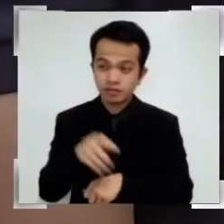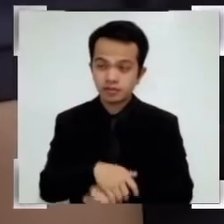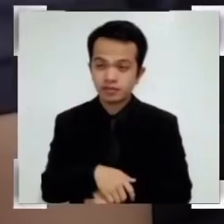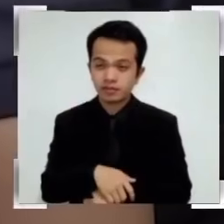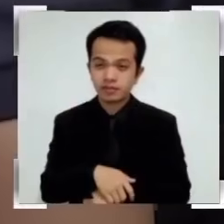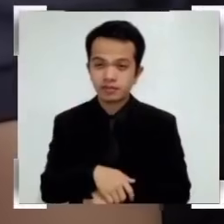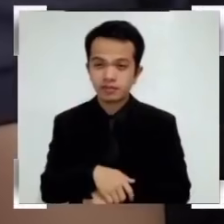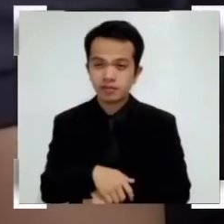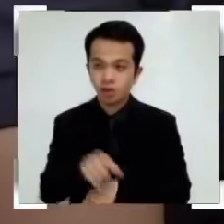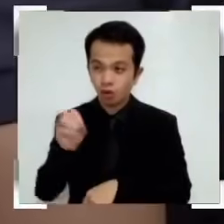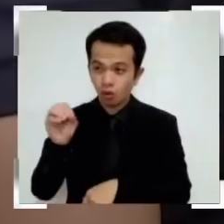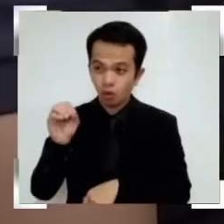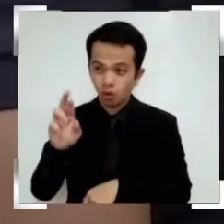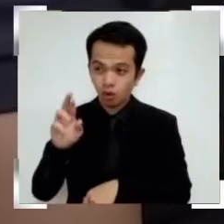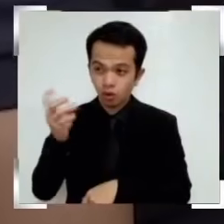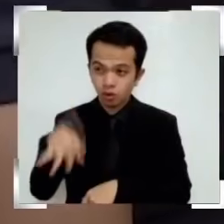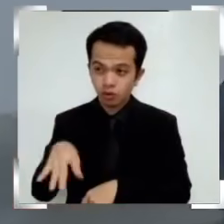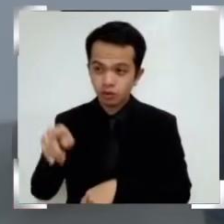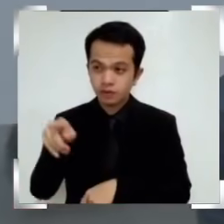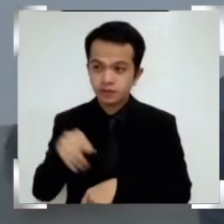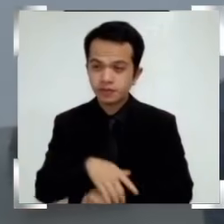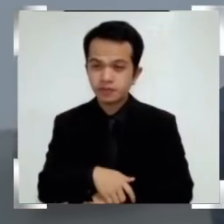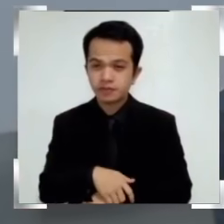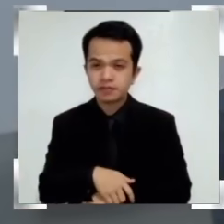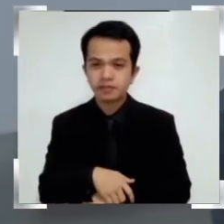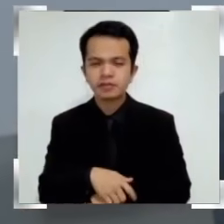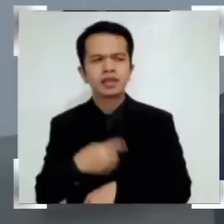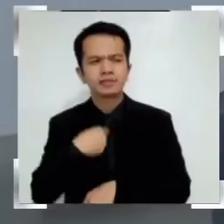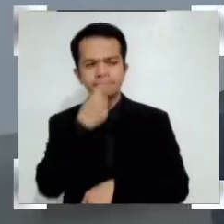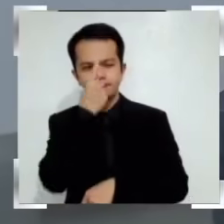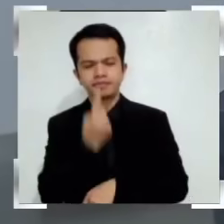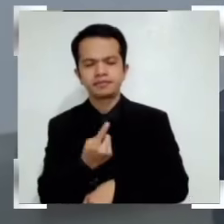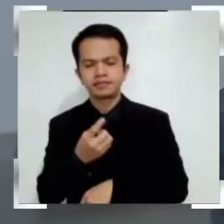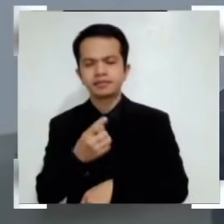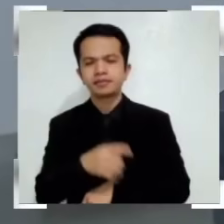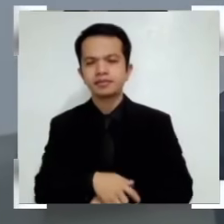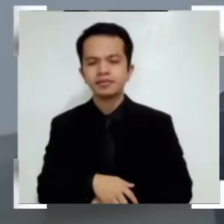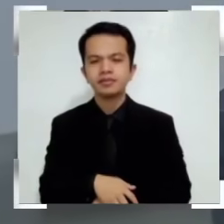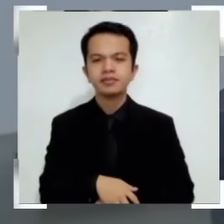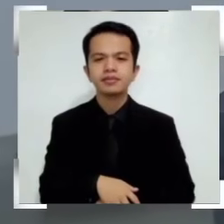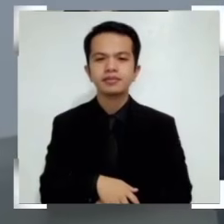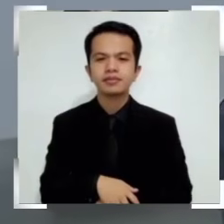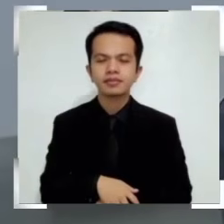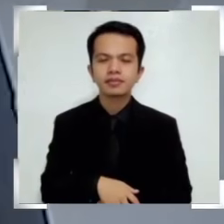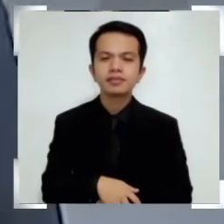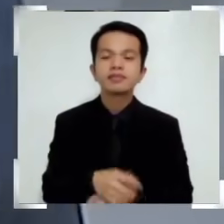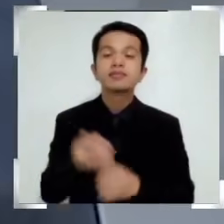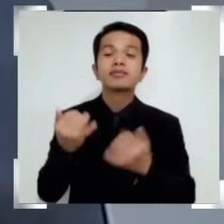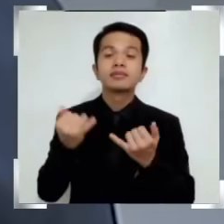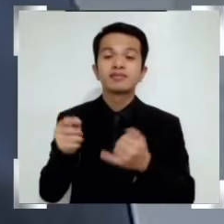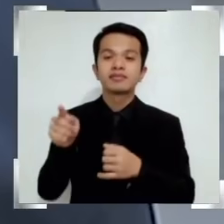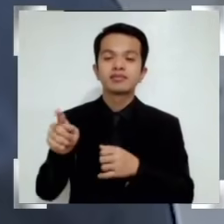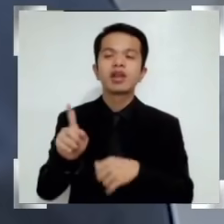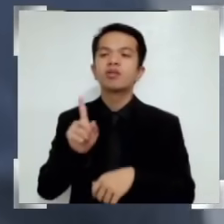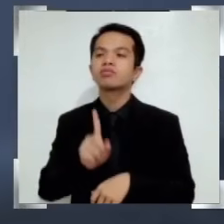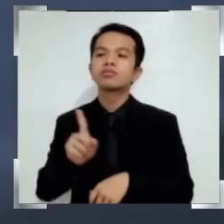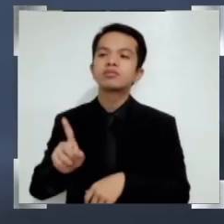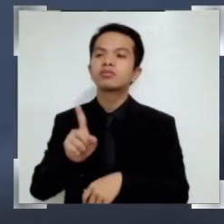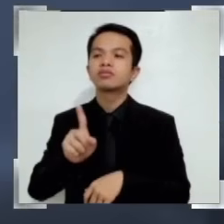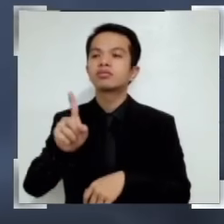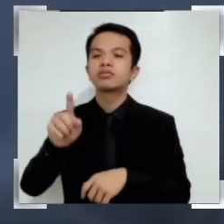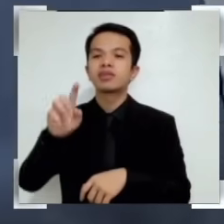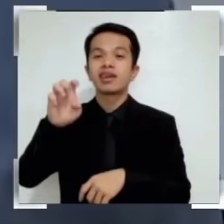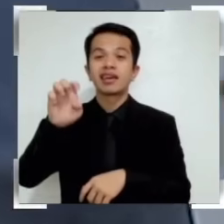nun? Opo lang po. Nauna rin daw sinabi ni Cataroja na naglakad siya sa EDSA hanggang makarating sa Quinta,